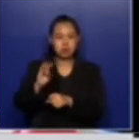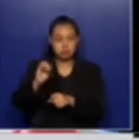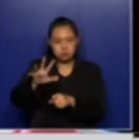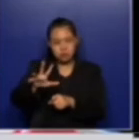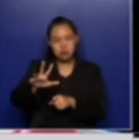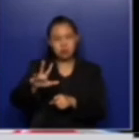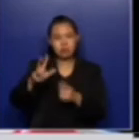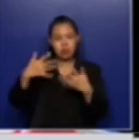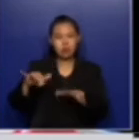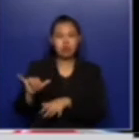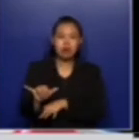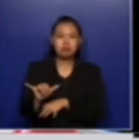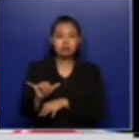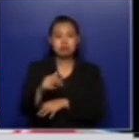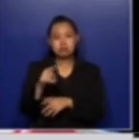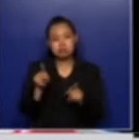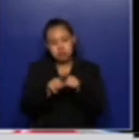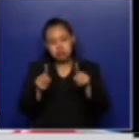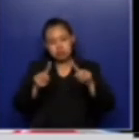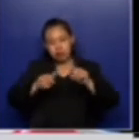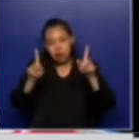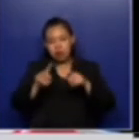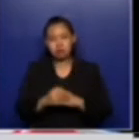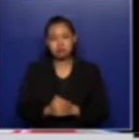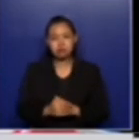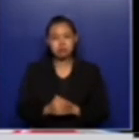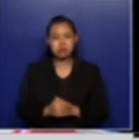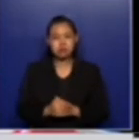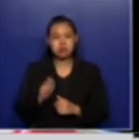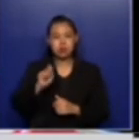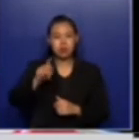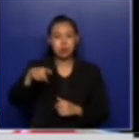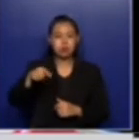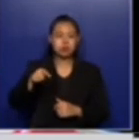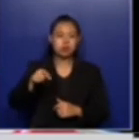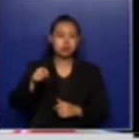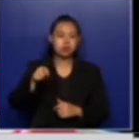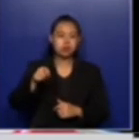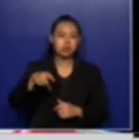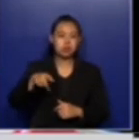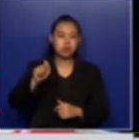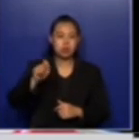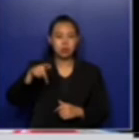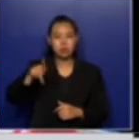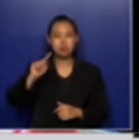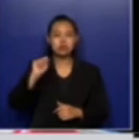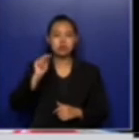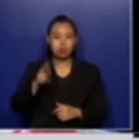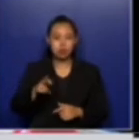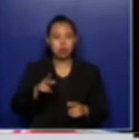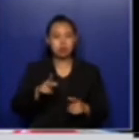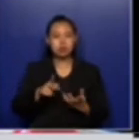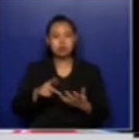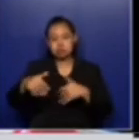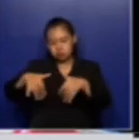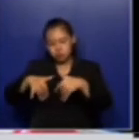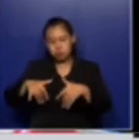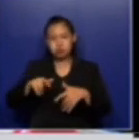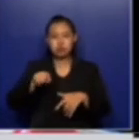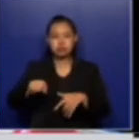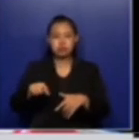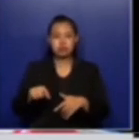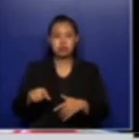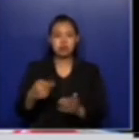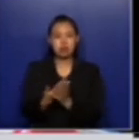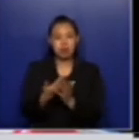ไม่แล้วในส่วนของท้องถิ่นเองหรือจังหวัดเองเนี่ยดิฉันเชื่อมั่นว่างบประมาณที่เขาขอมาเนี่ยเขาไม่